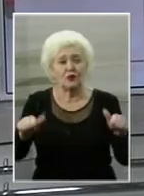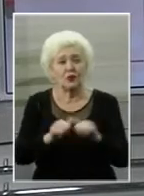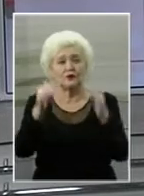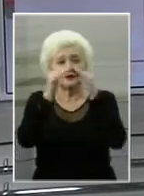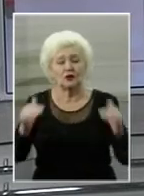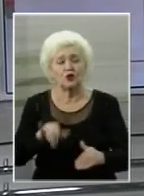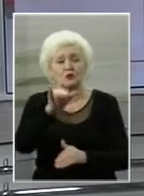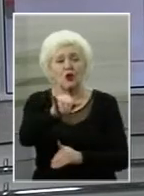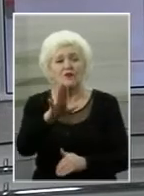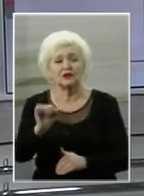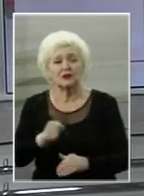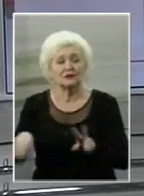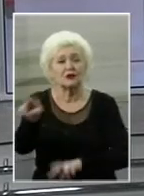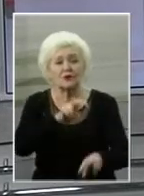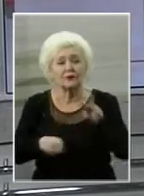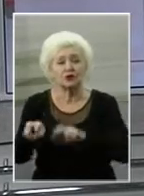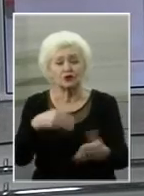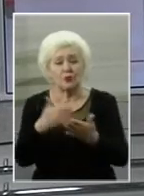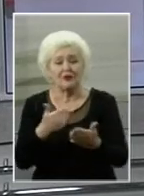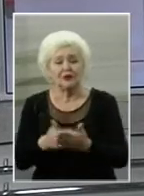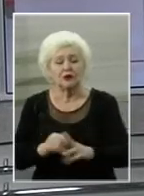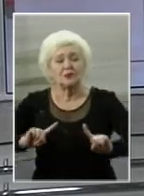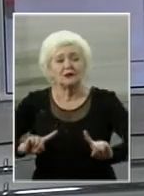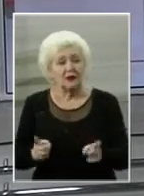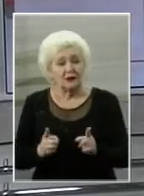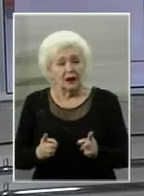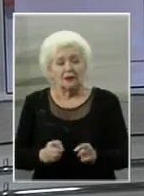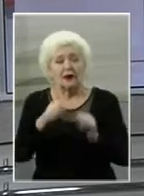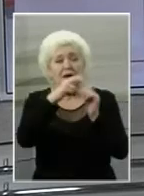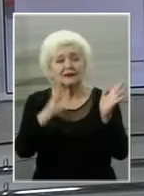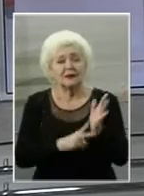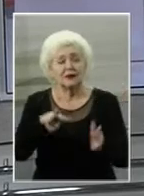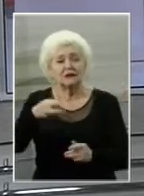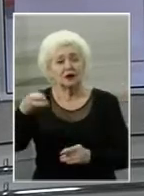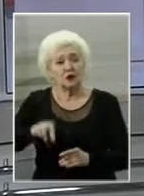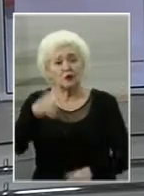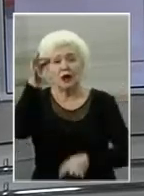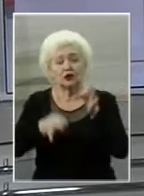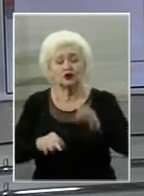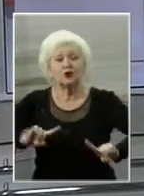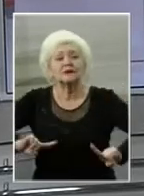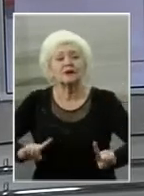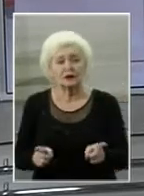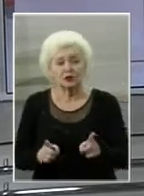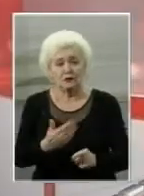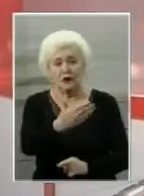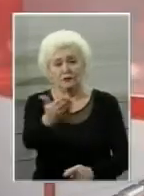у Вишинського провели обшуки. Підозрюваного затримали. 17 травня суд заарештував його.